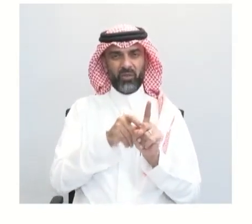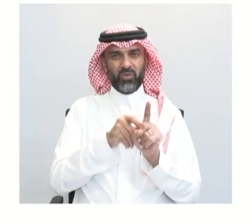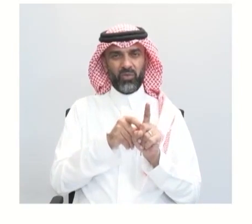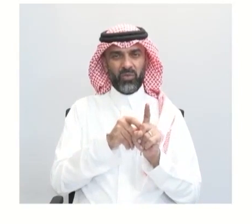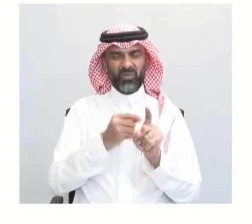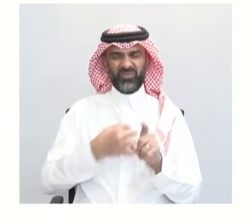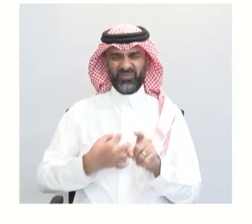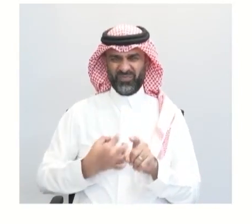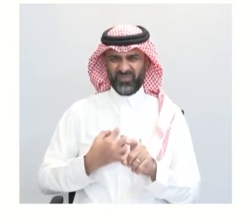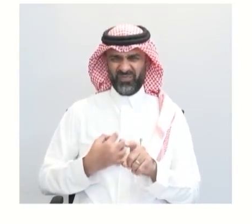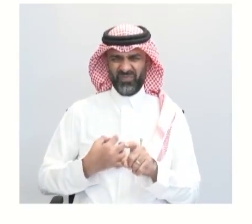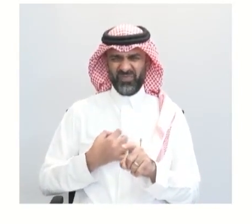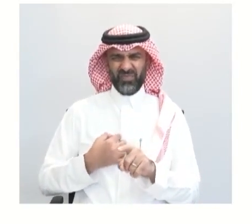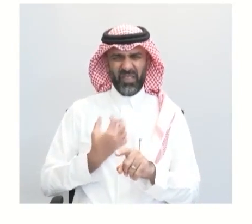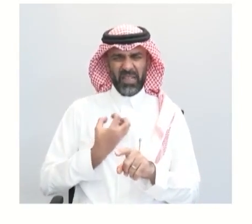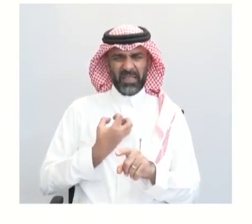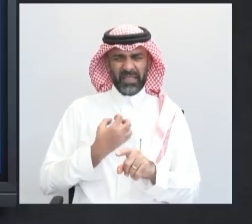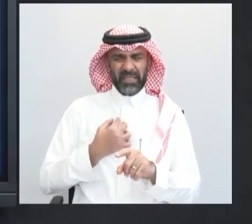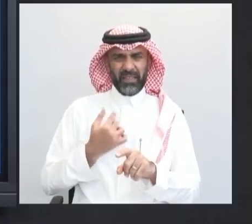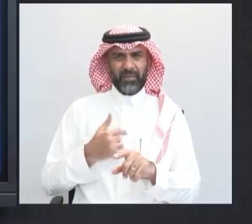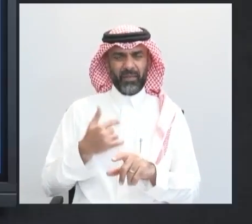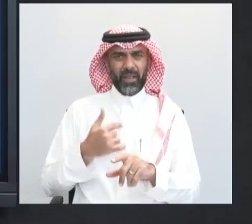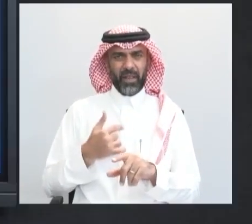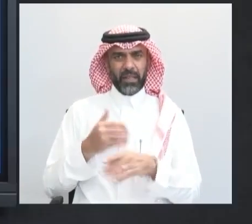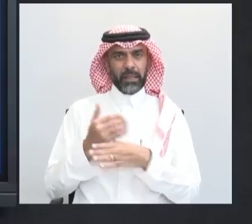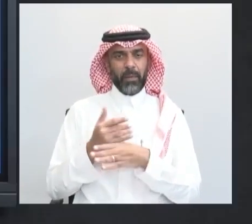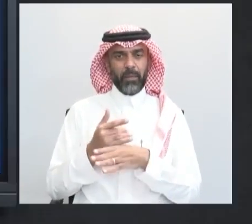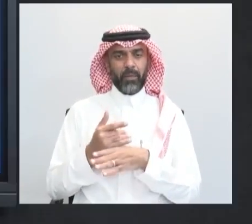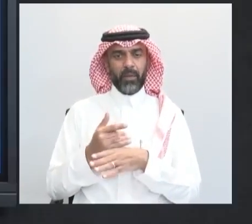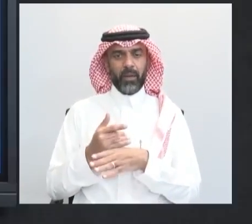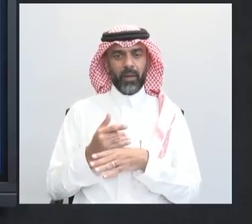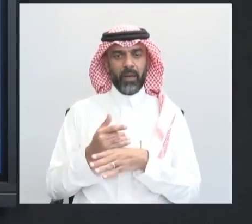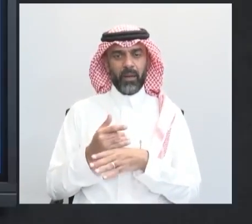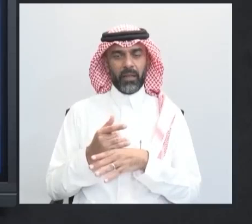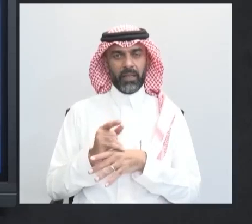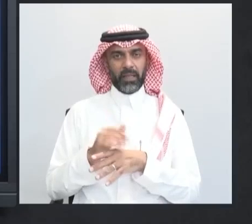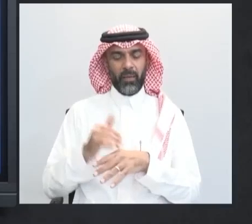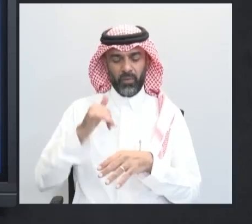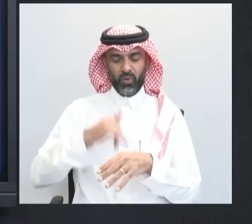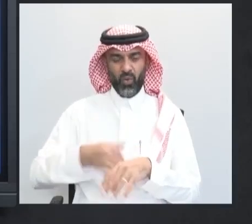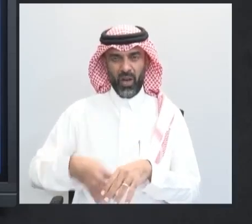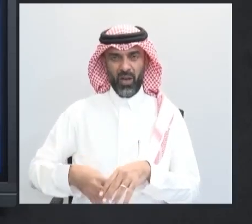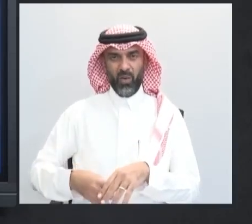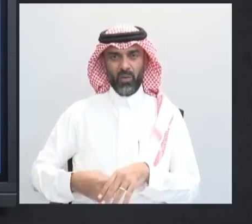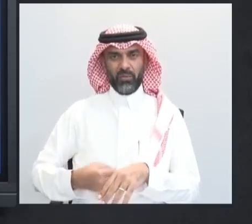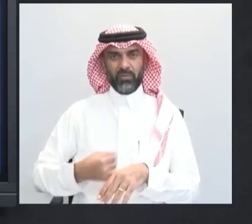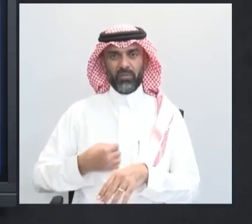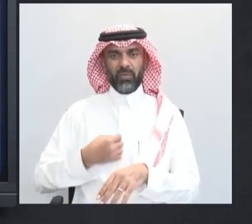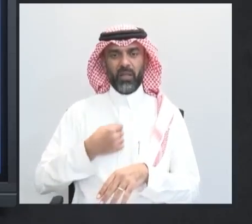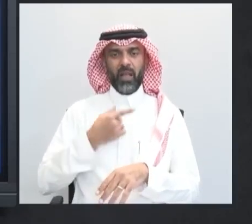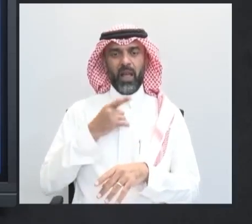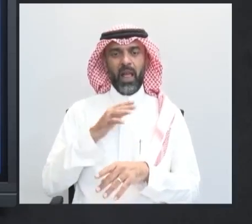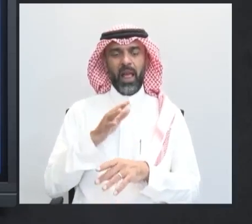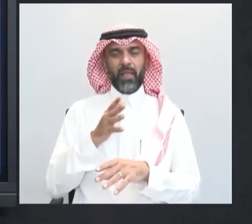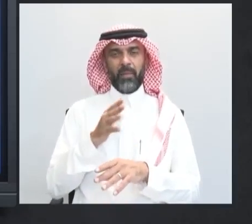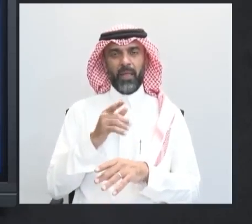الحموضه يذكر لدي حموضه لماذا هذه الحموضه بدا هذا الهيدروكلوريك هذا الحمض اللي يتواجد في المعده يخرج الى الاعلى اذا هذه